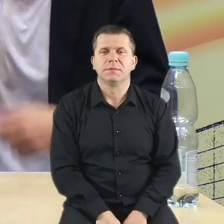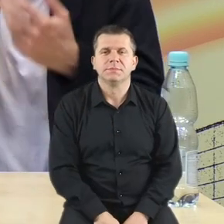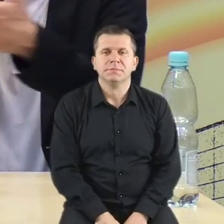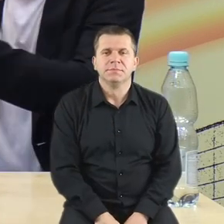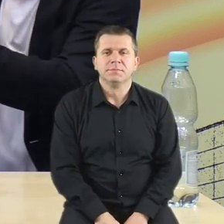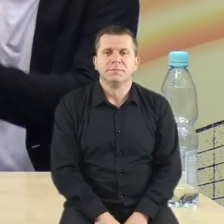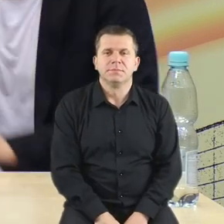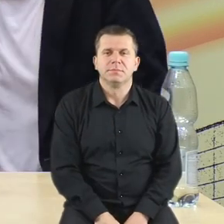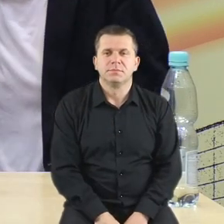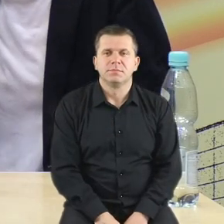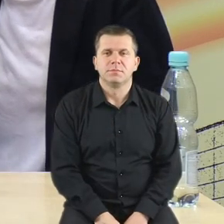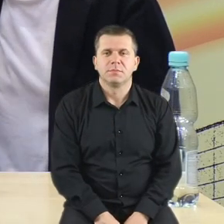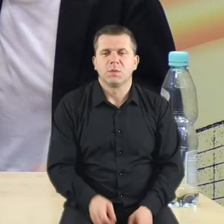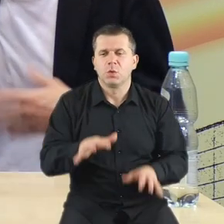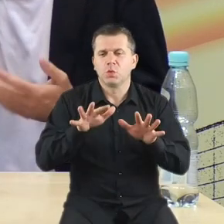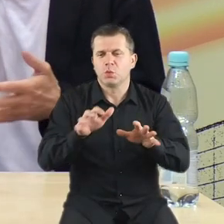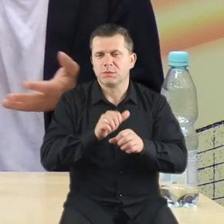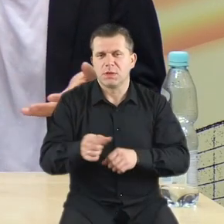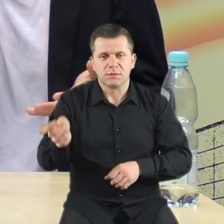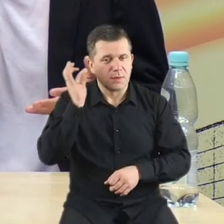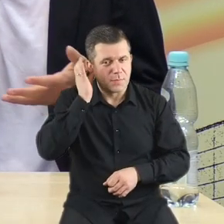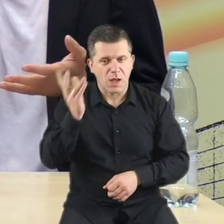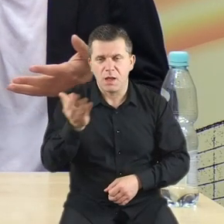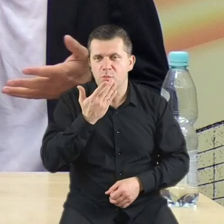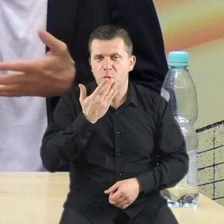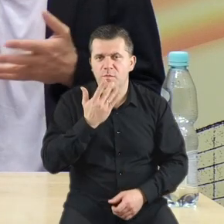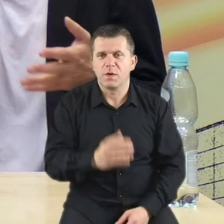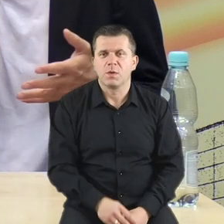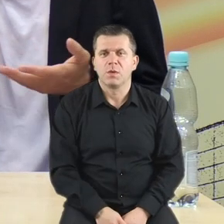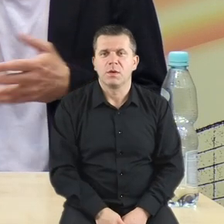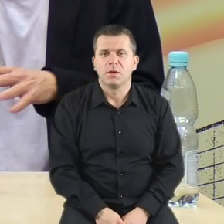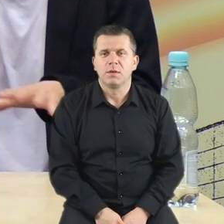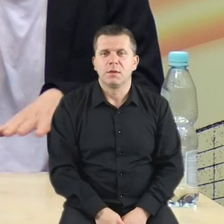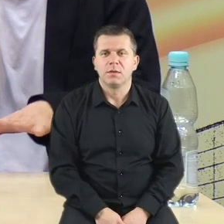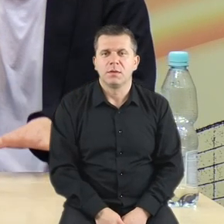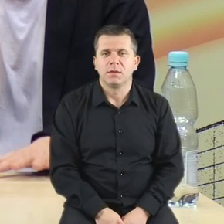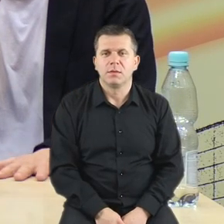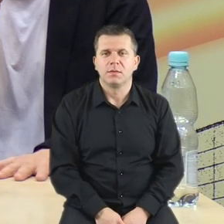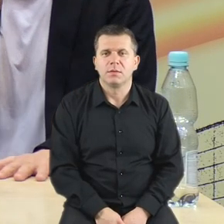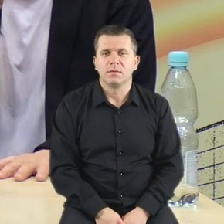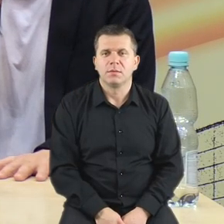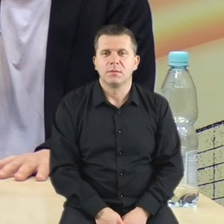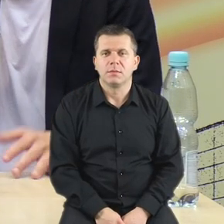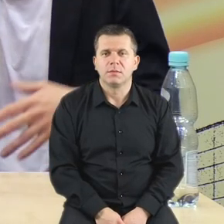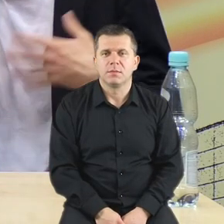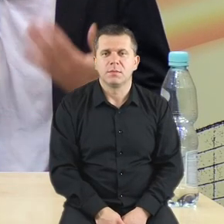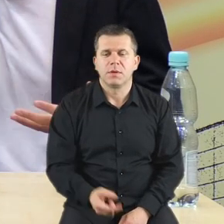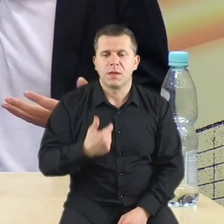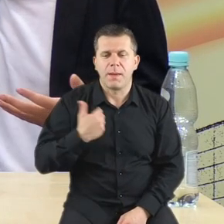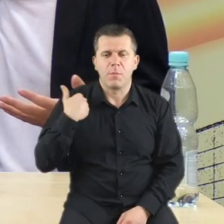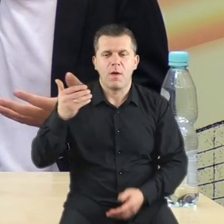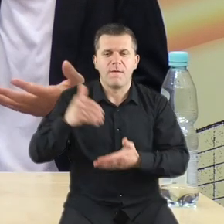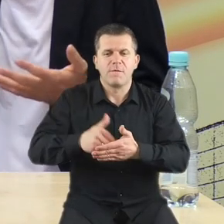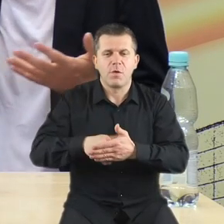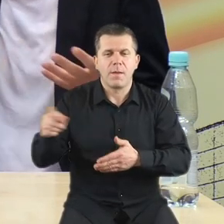Nie, dużo jest tak, jak właśnie też pani mówiła, bo jest na Czernie, tam gdzie się wychowałem, było takie życie